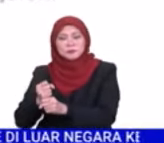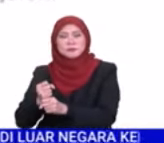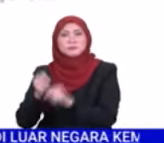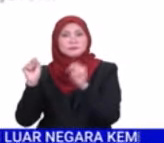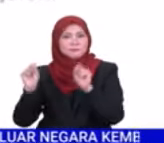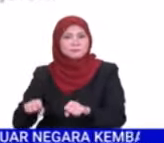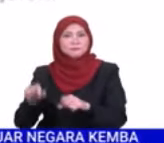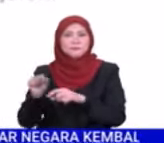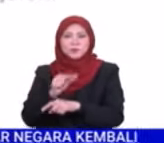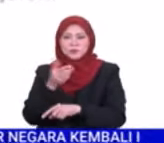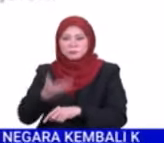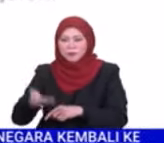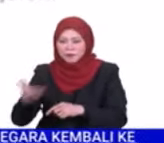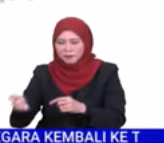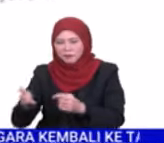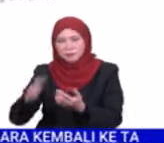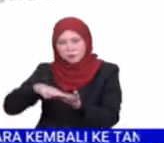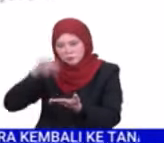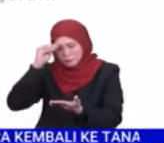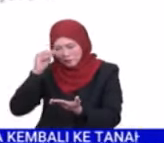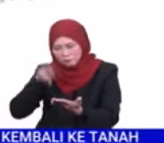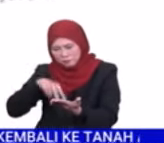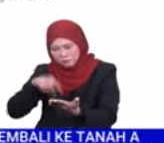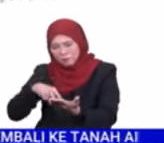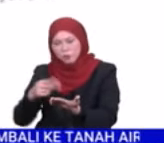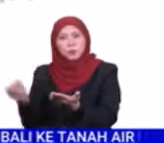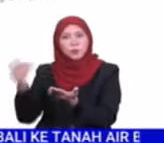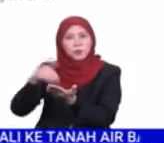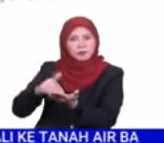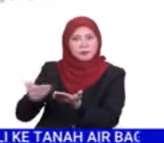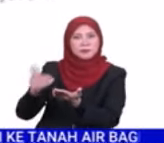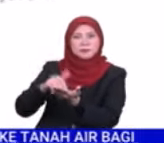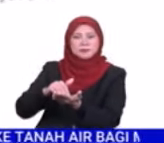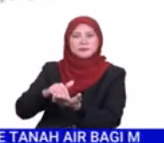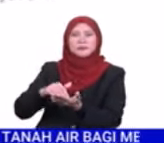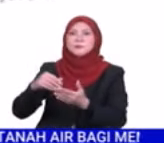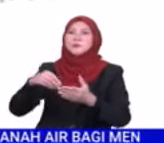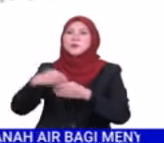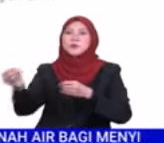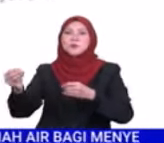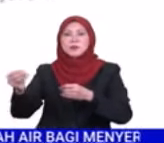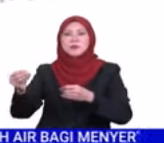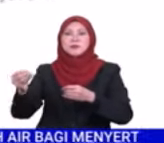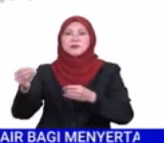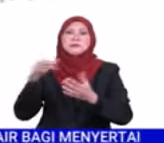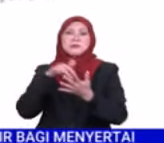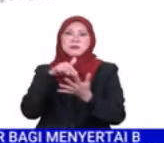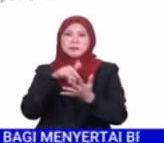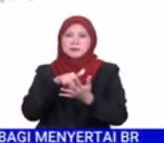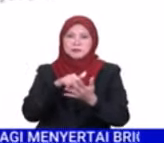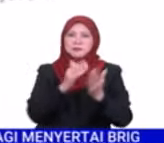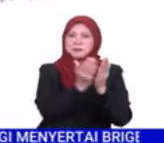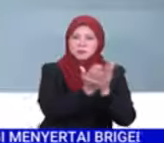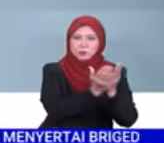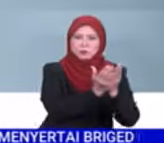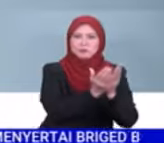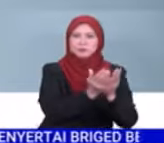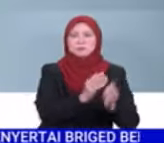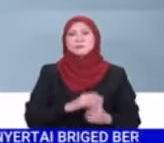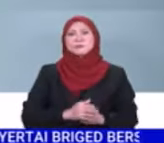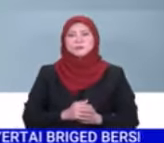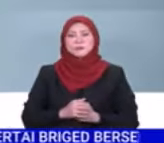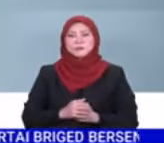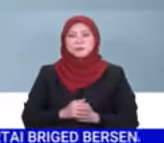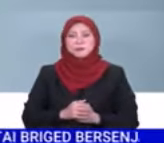digunakan sebagai bahan rujukan atau bahan ulang kaji di luar waktu pengajaran dan pembelajaran di sekolah.